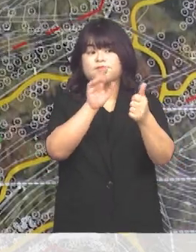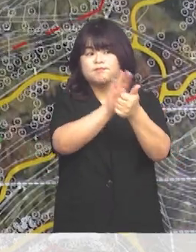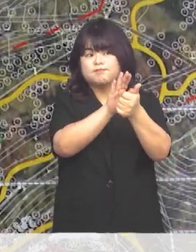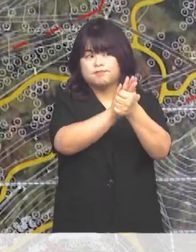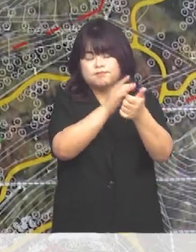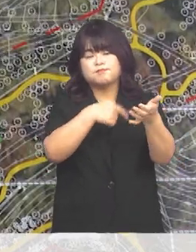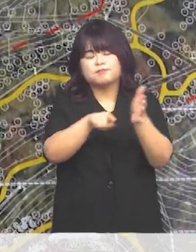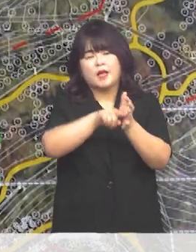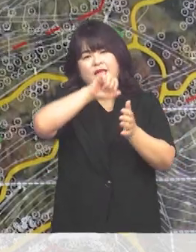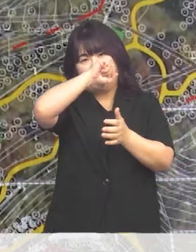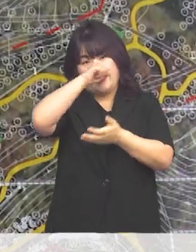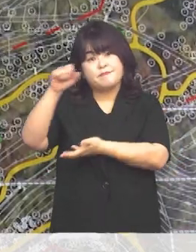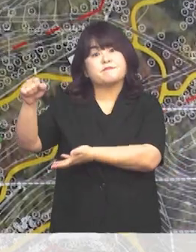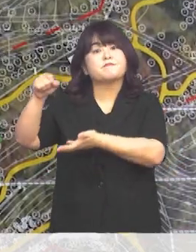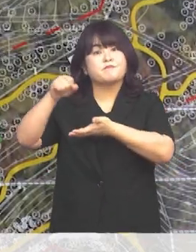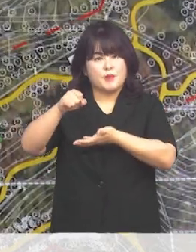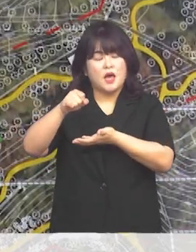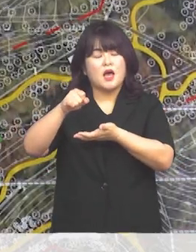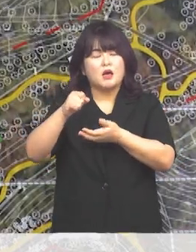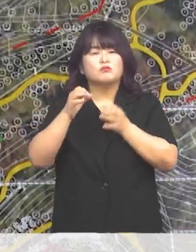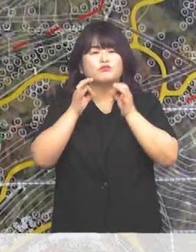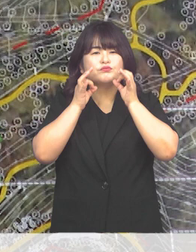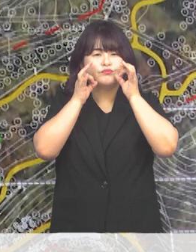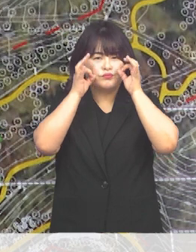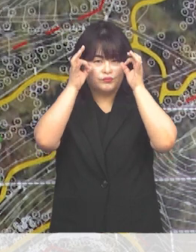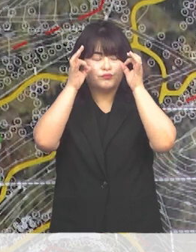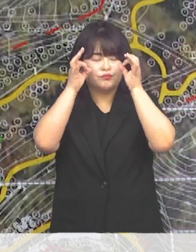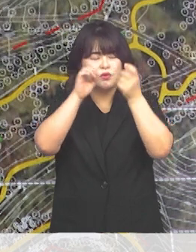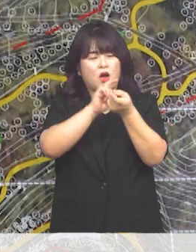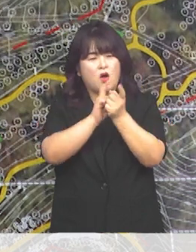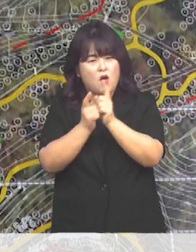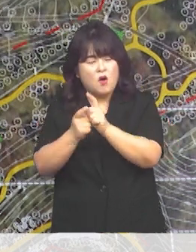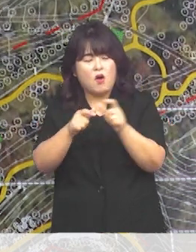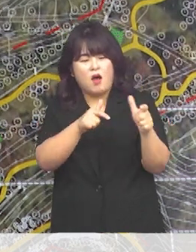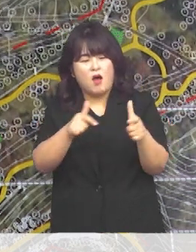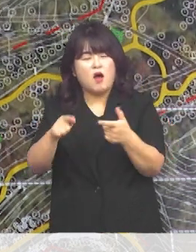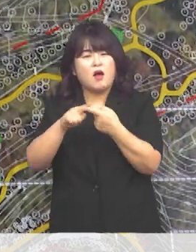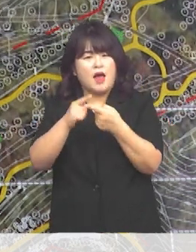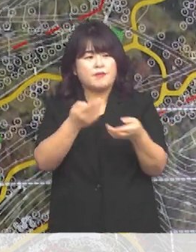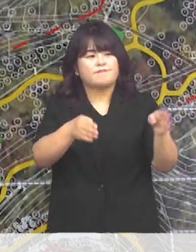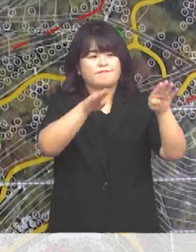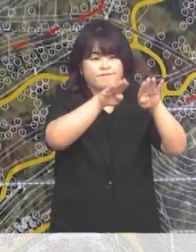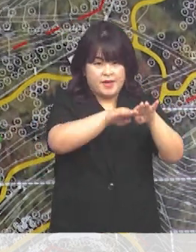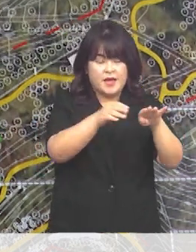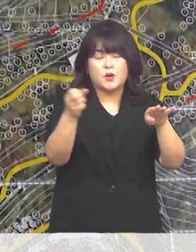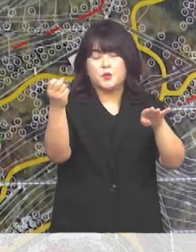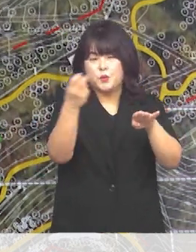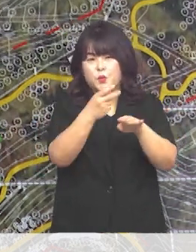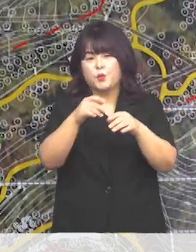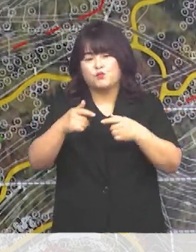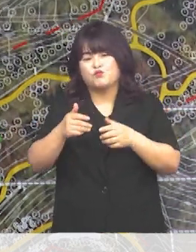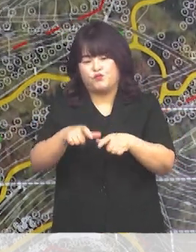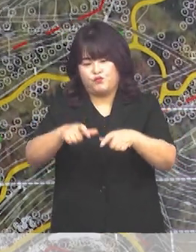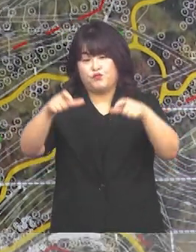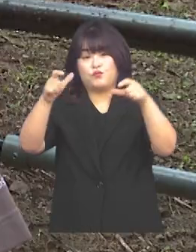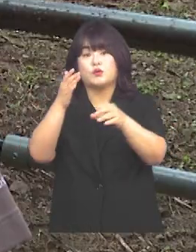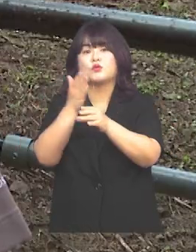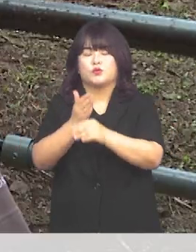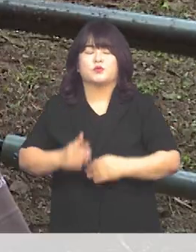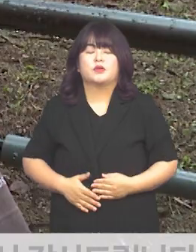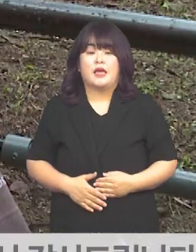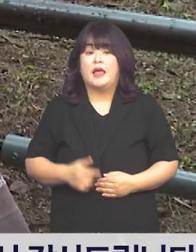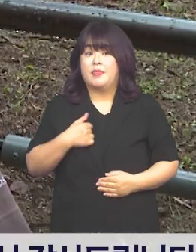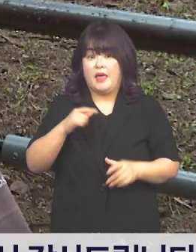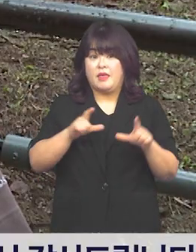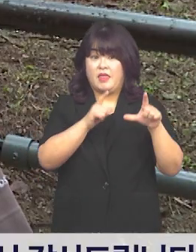때문에 예산을 확보해 가면서 최선을 다해서 여러 가지 시설과 또 맨발길을 넓혀가고 있습니다.